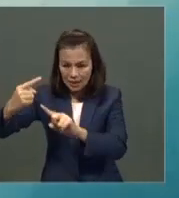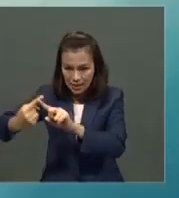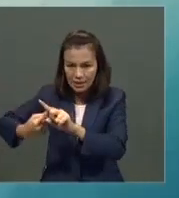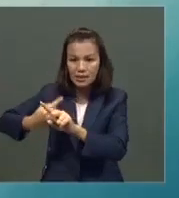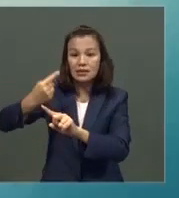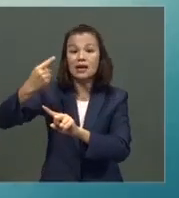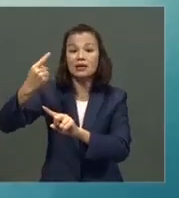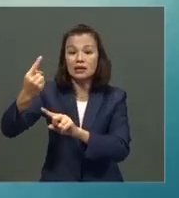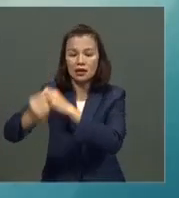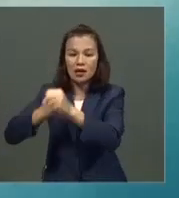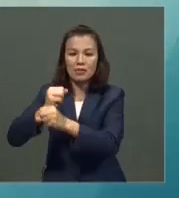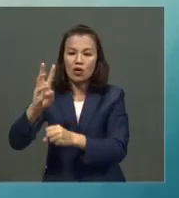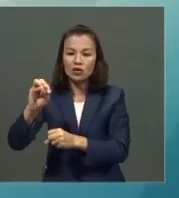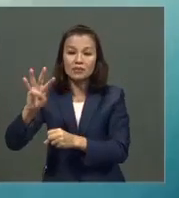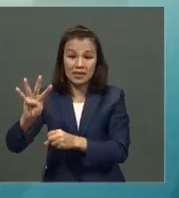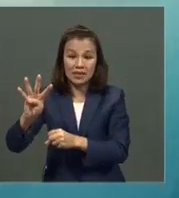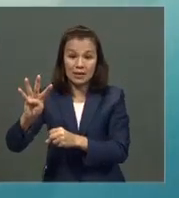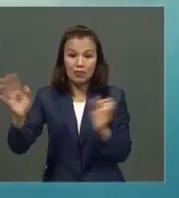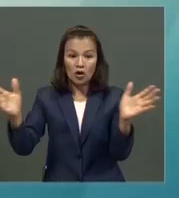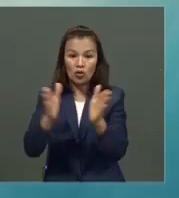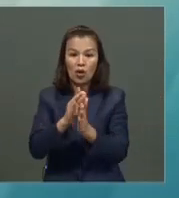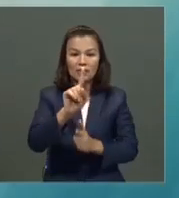ม2564